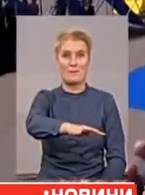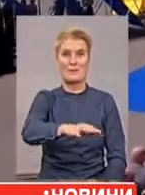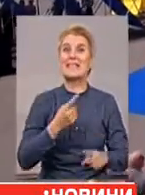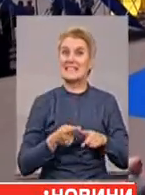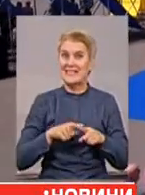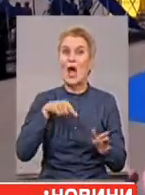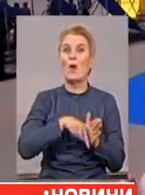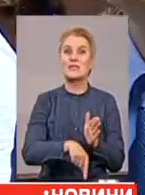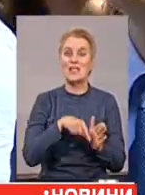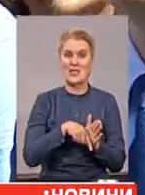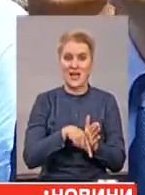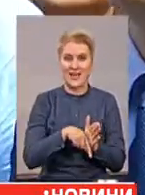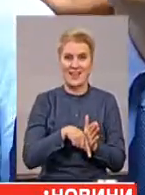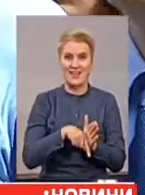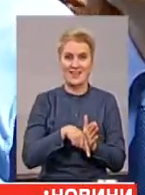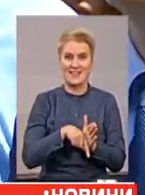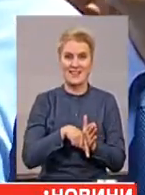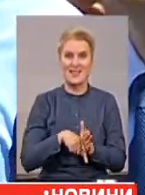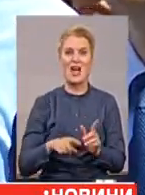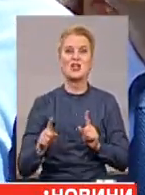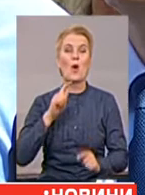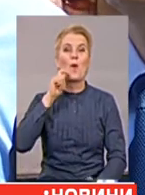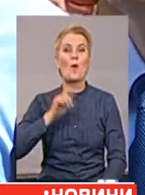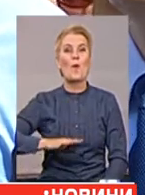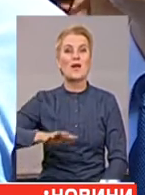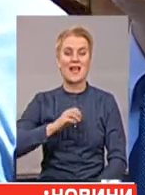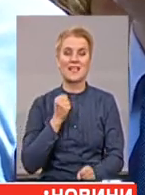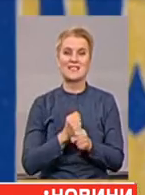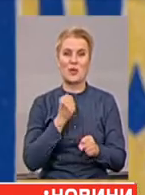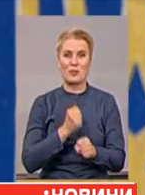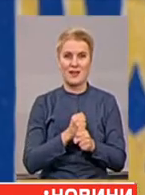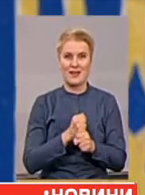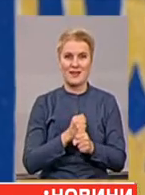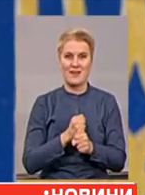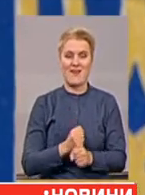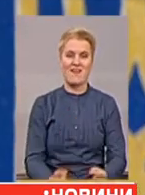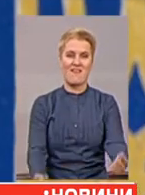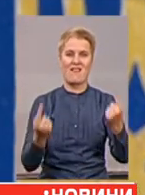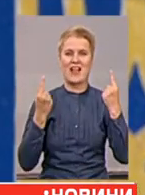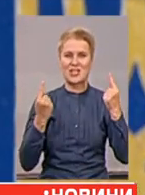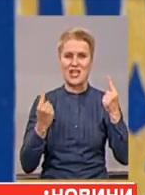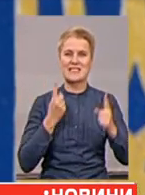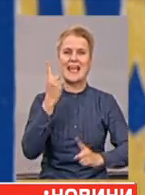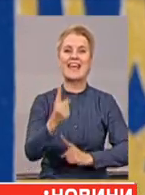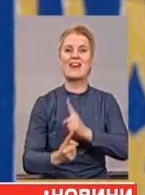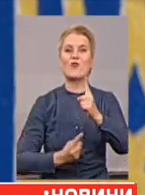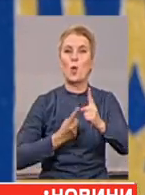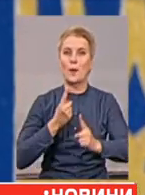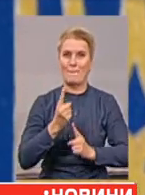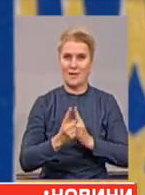Це означає, що Україна зробила величезні реформи.